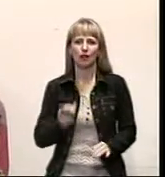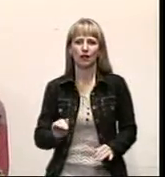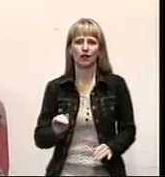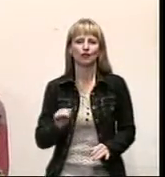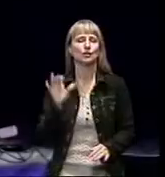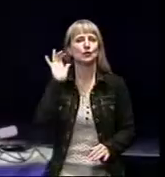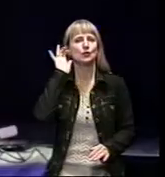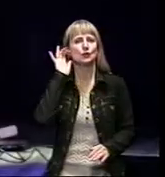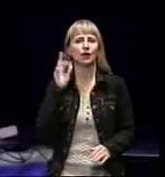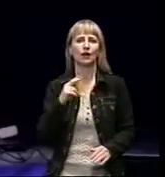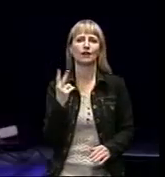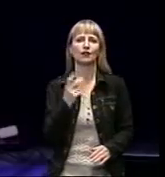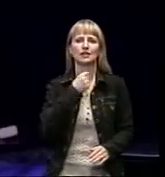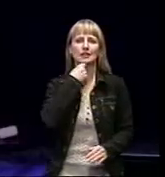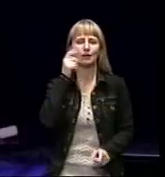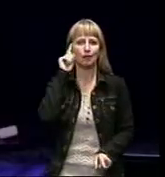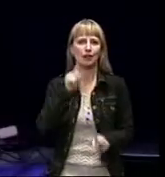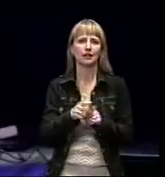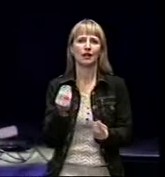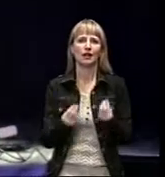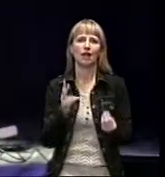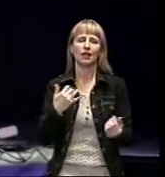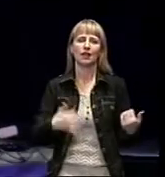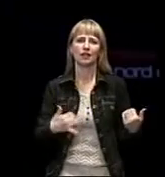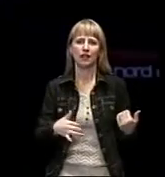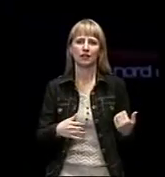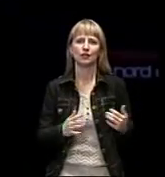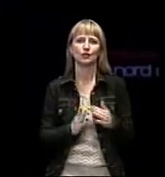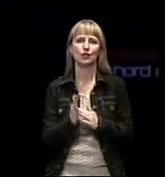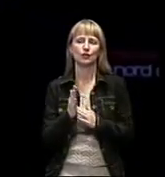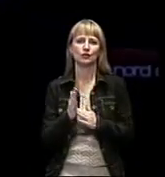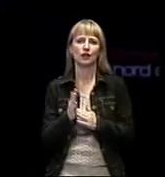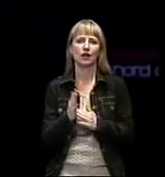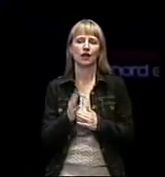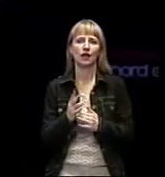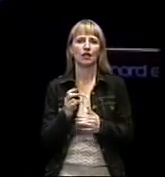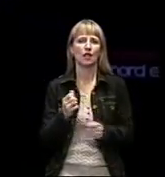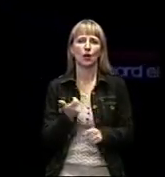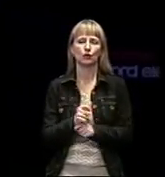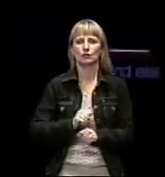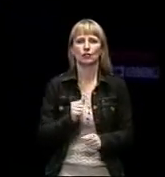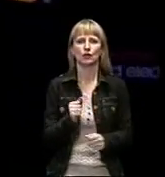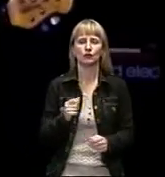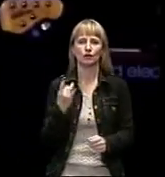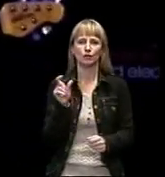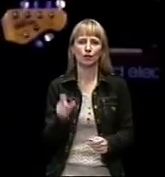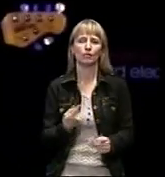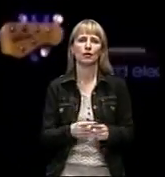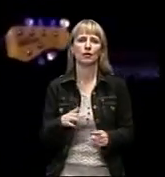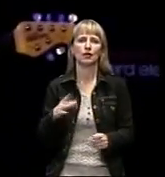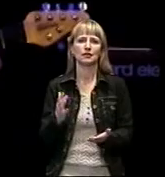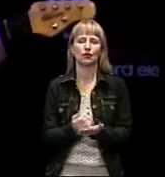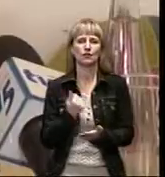заворожено слухала, як двоє старших братів грають на гітарі. Зростала не дуже компанійською дитиною, тож знаходила себе